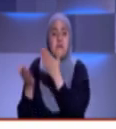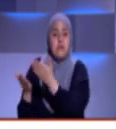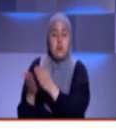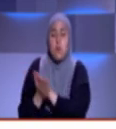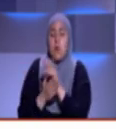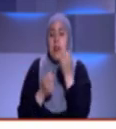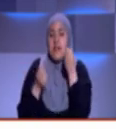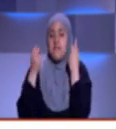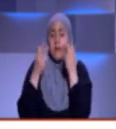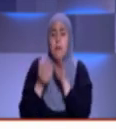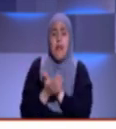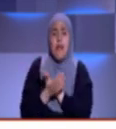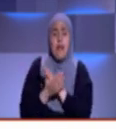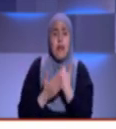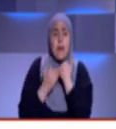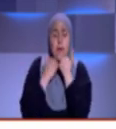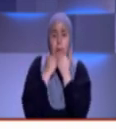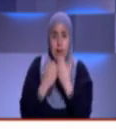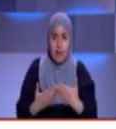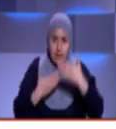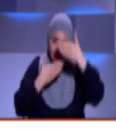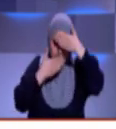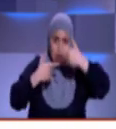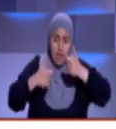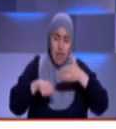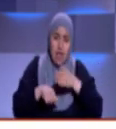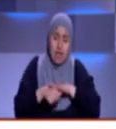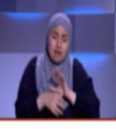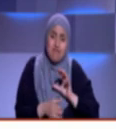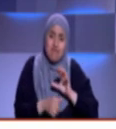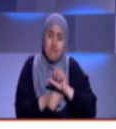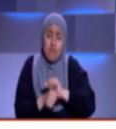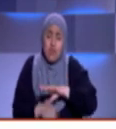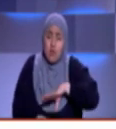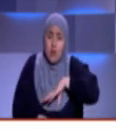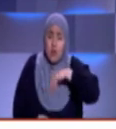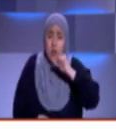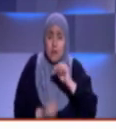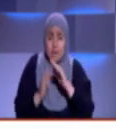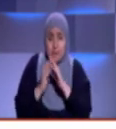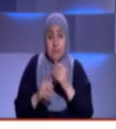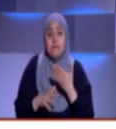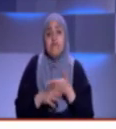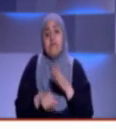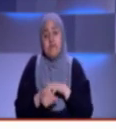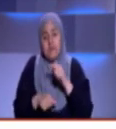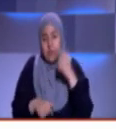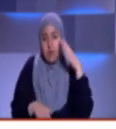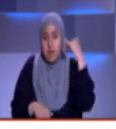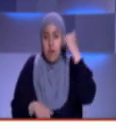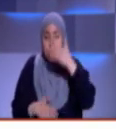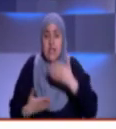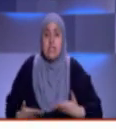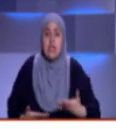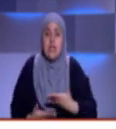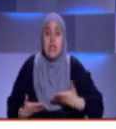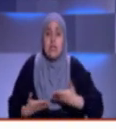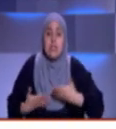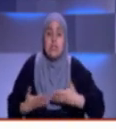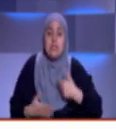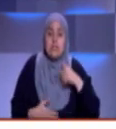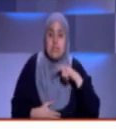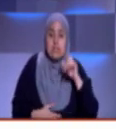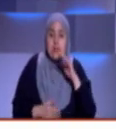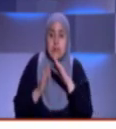فكري بالاعتداء على حرمة المصريين في فترة الأعياد، وظنوا أنهم بعيدا عن أعين